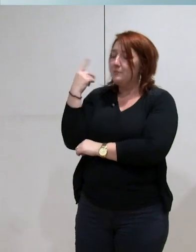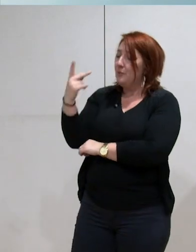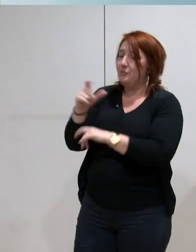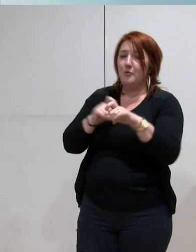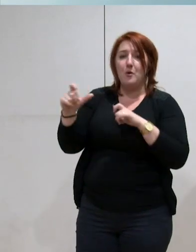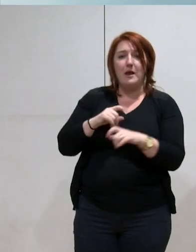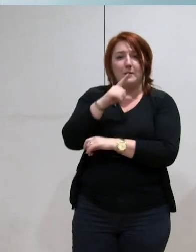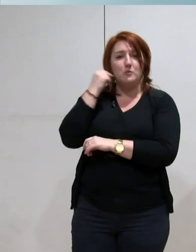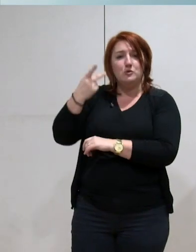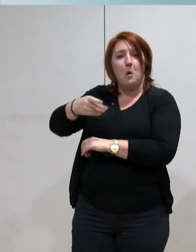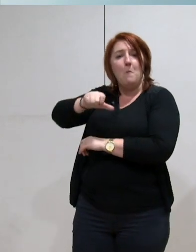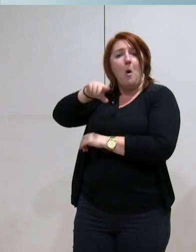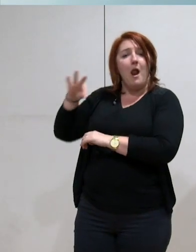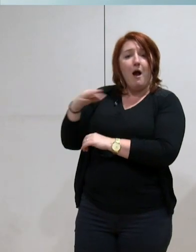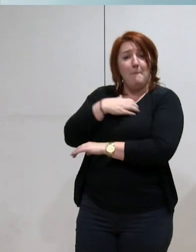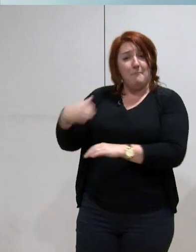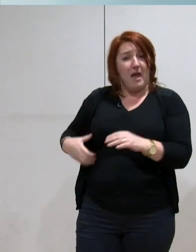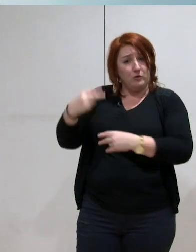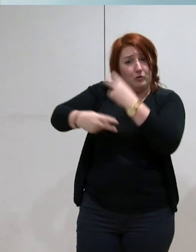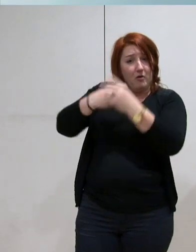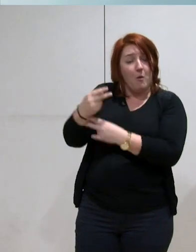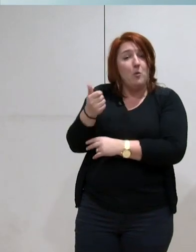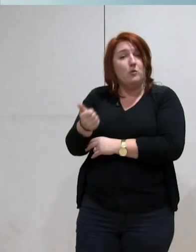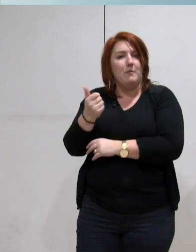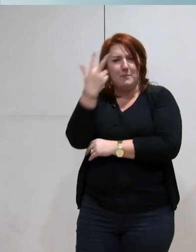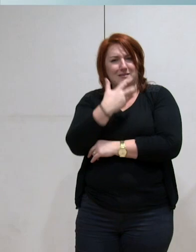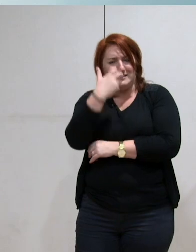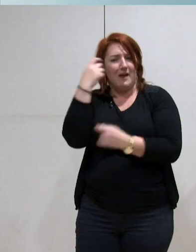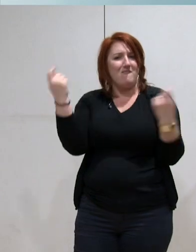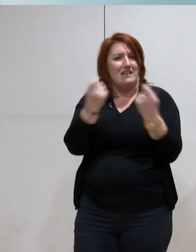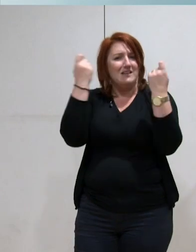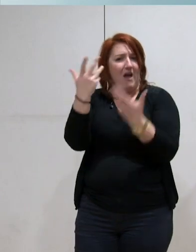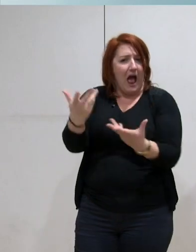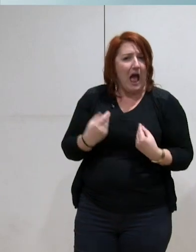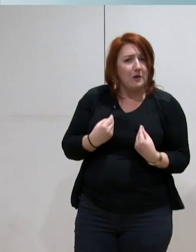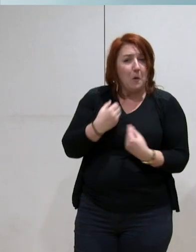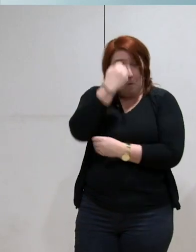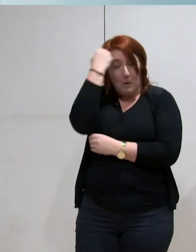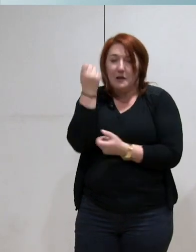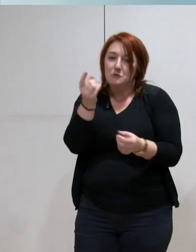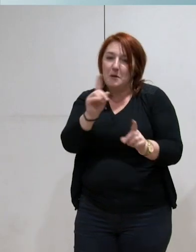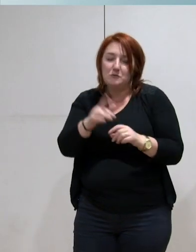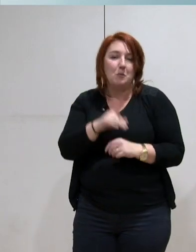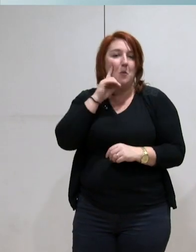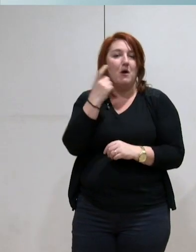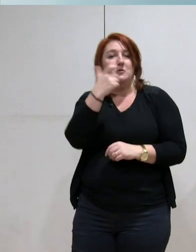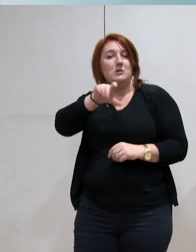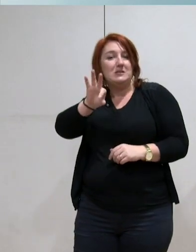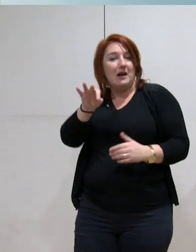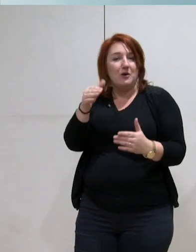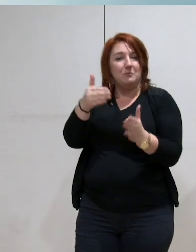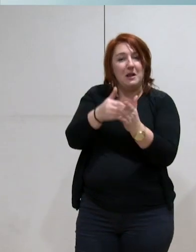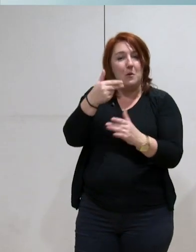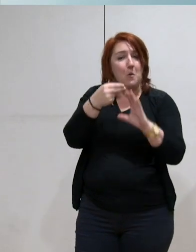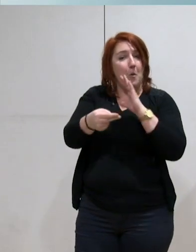maire de Voiron ne regrette pas lui d'avoir accueilli son festival du cirque il a coûté quelques 250000 € au voironé d'après